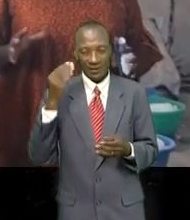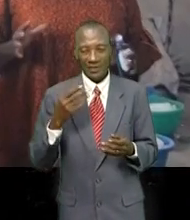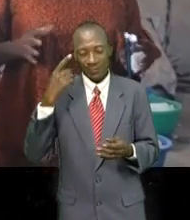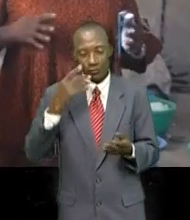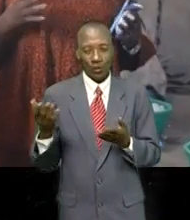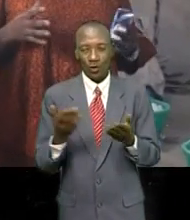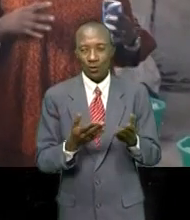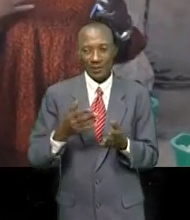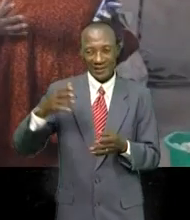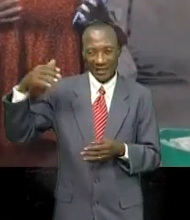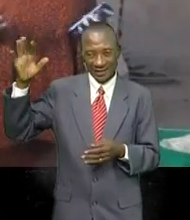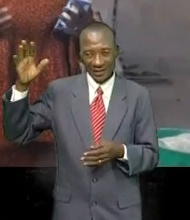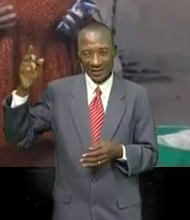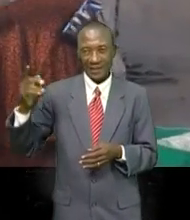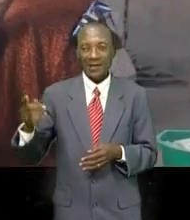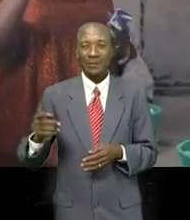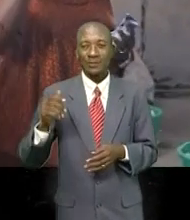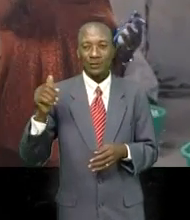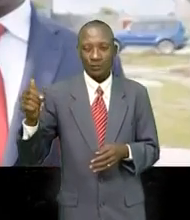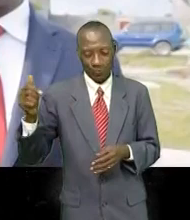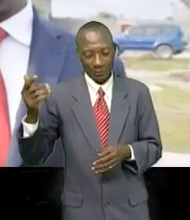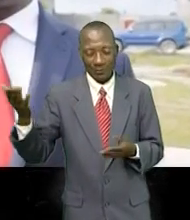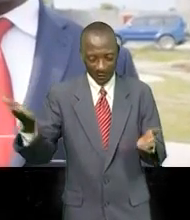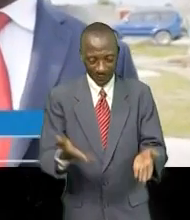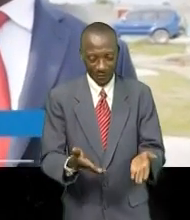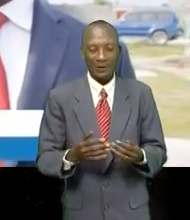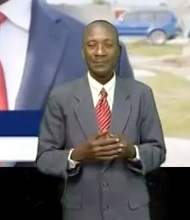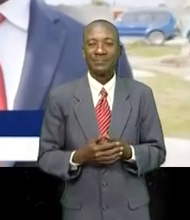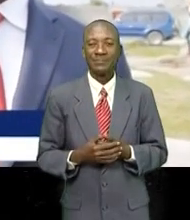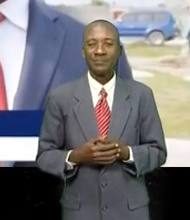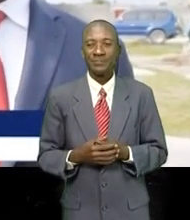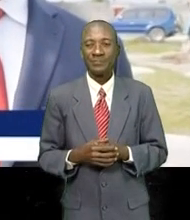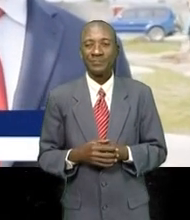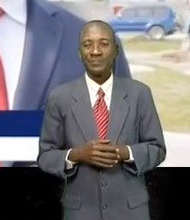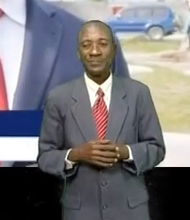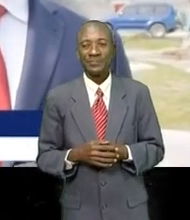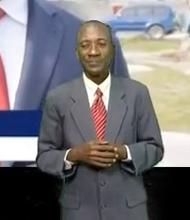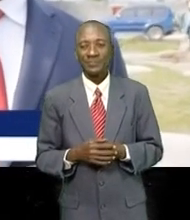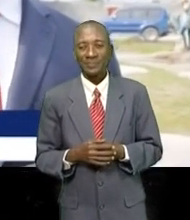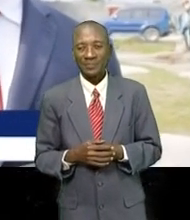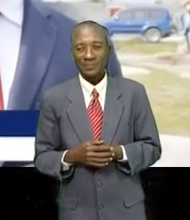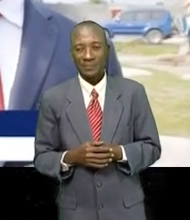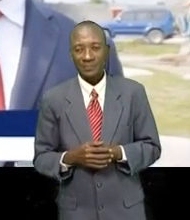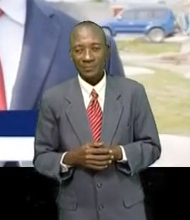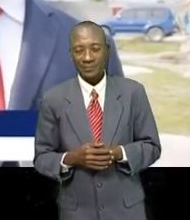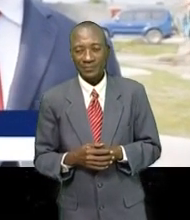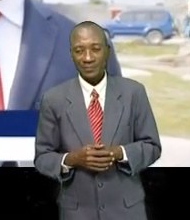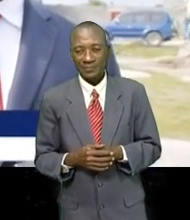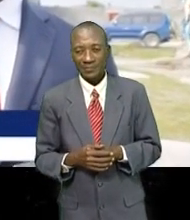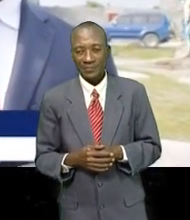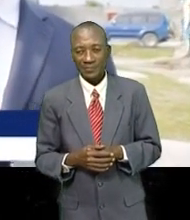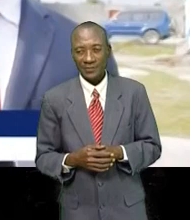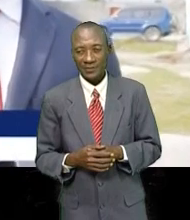Boussatongboa, encourage l'initiative. Nous entrons dans la zone de libre-échange continentale africaine. Il faut exporter vers le pays